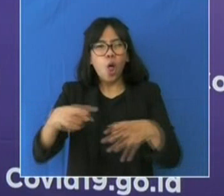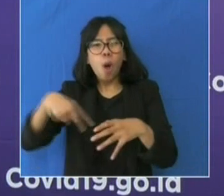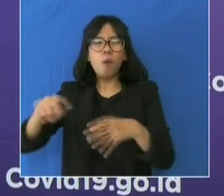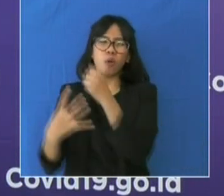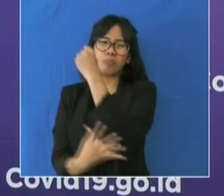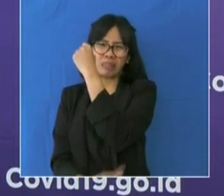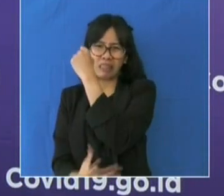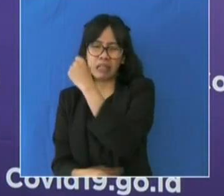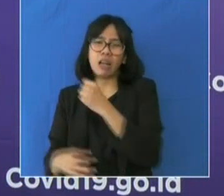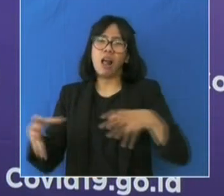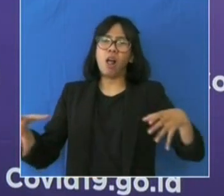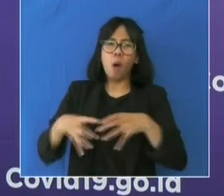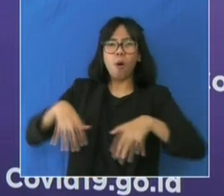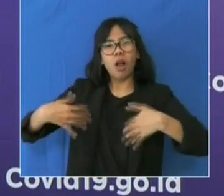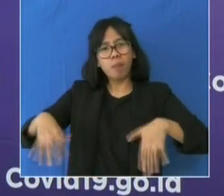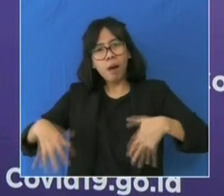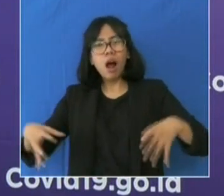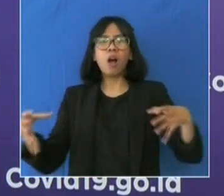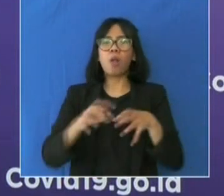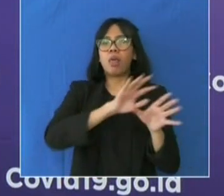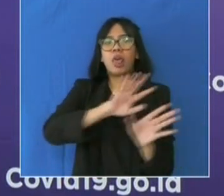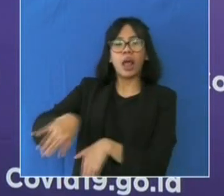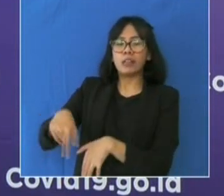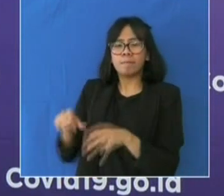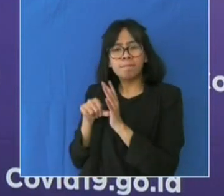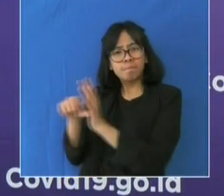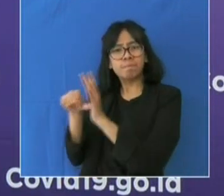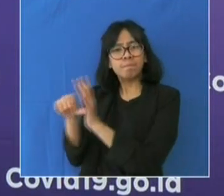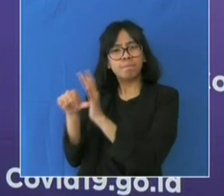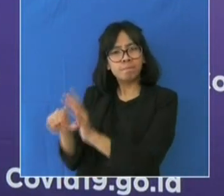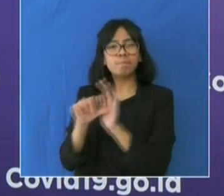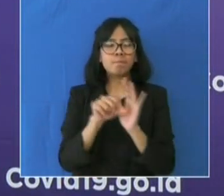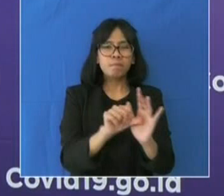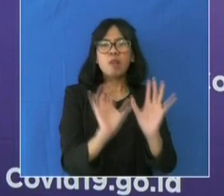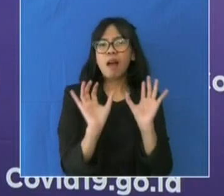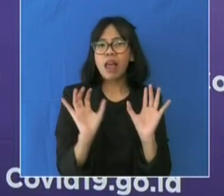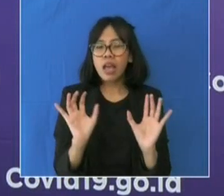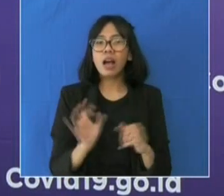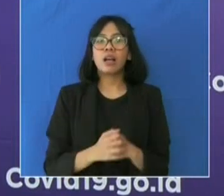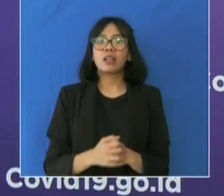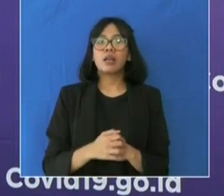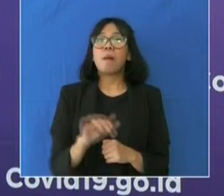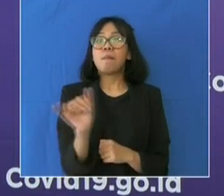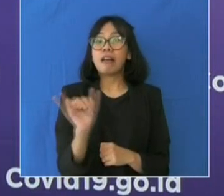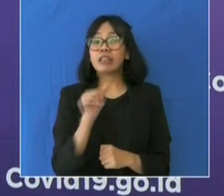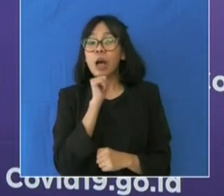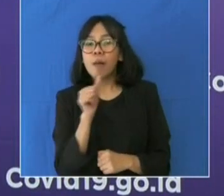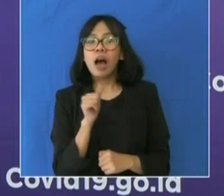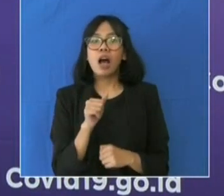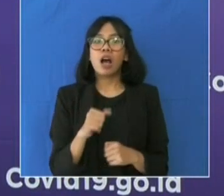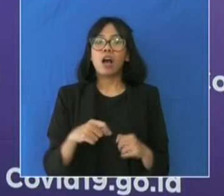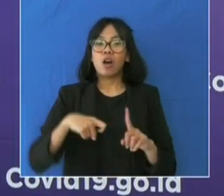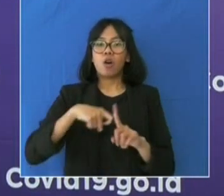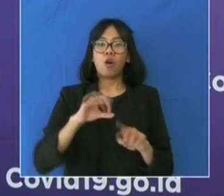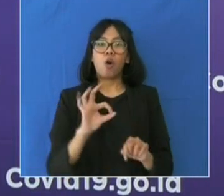lemah kecil miskin dan terpinggirkan respon ini nanti akan dilaksanakan bersama komisi pengembangan